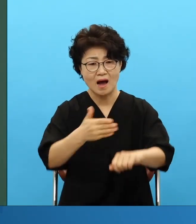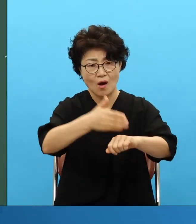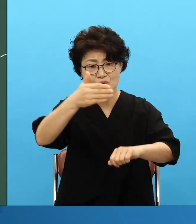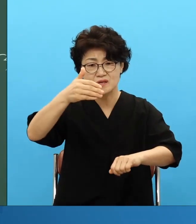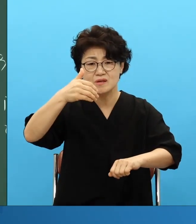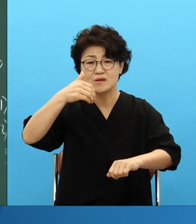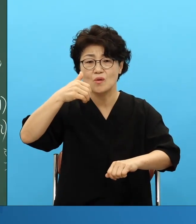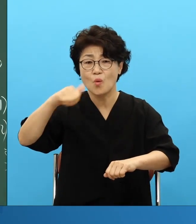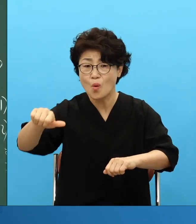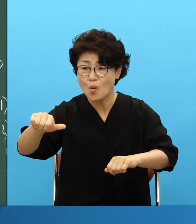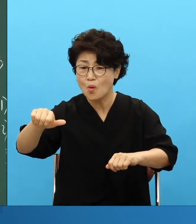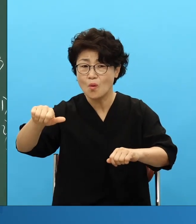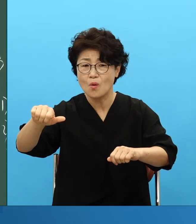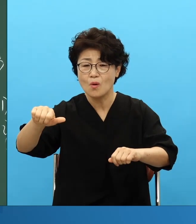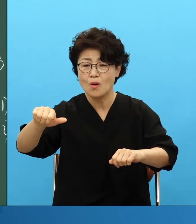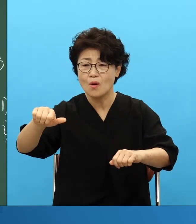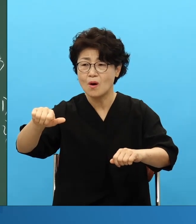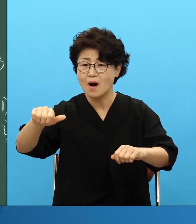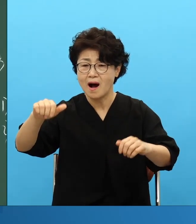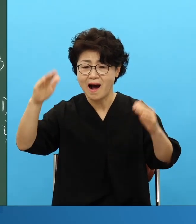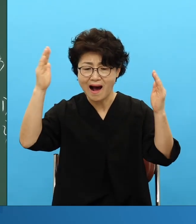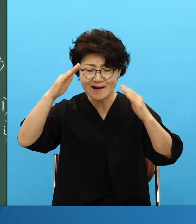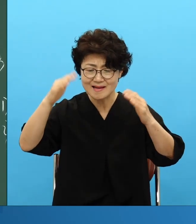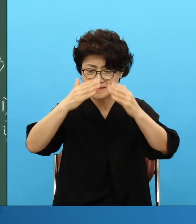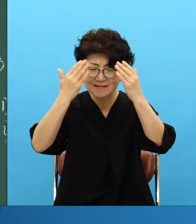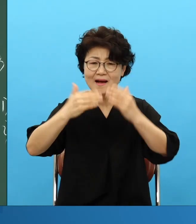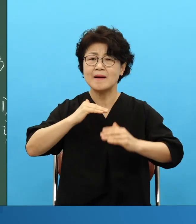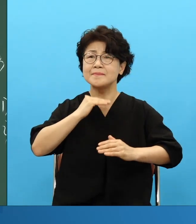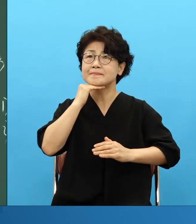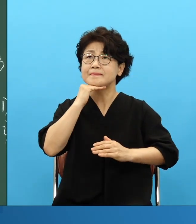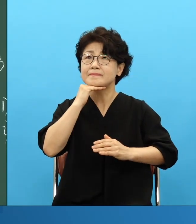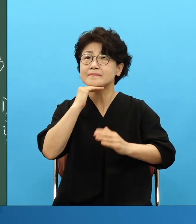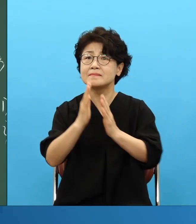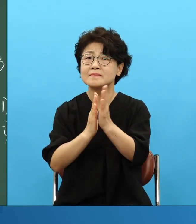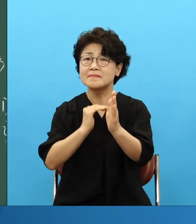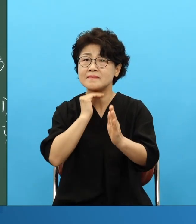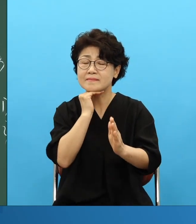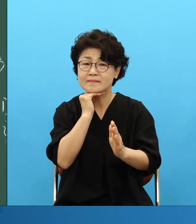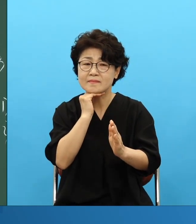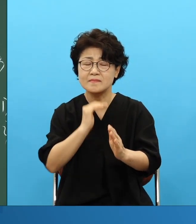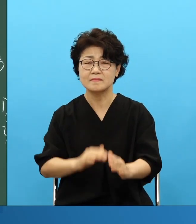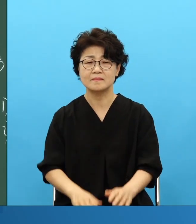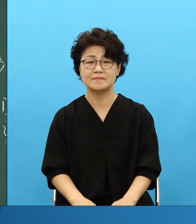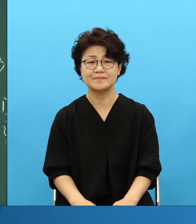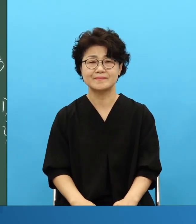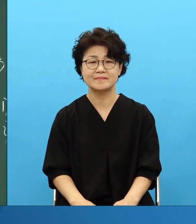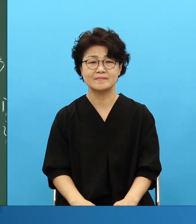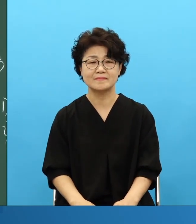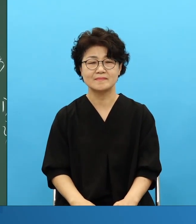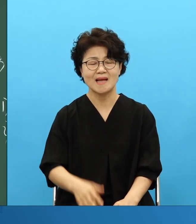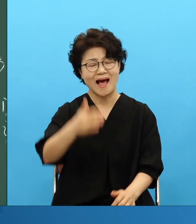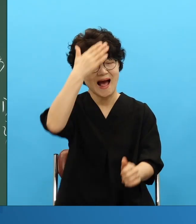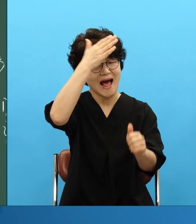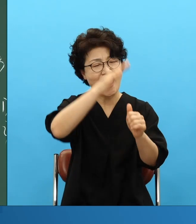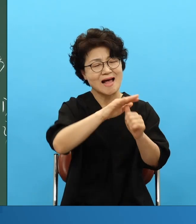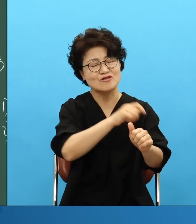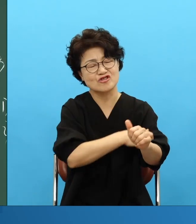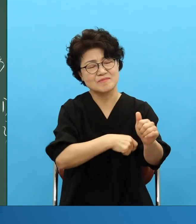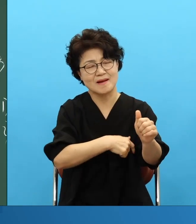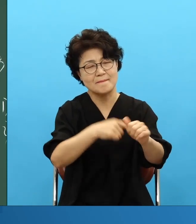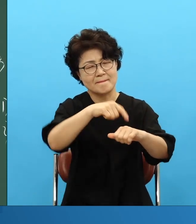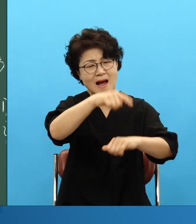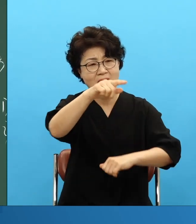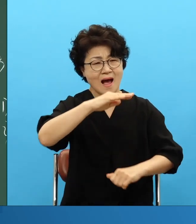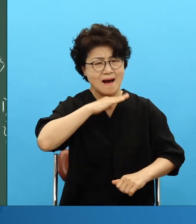It's 9:05. 애들 기다리고 있대. Kids are waiting. 부장 집사님 이말 중얼중얼 하더라. 욕하겠지. The department head